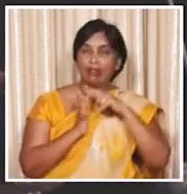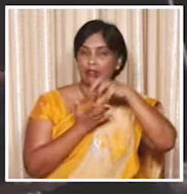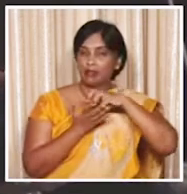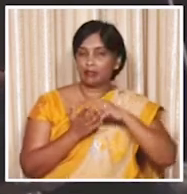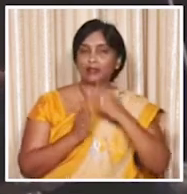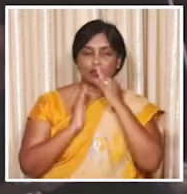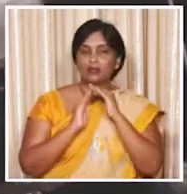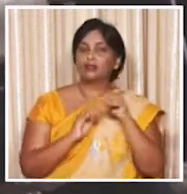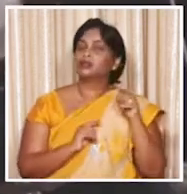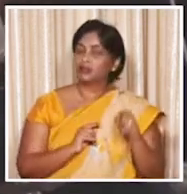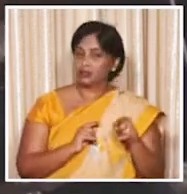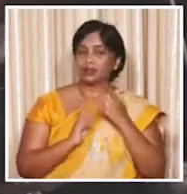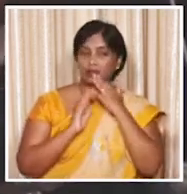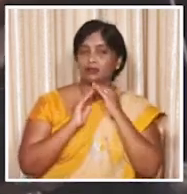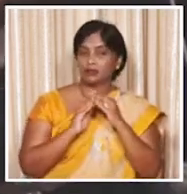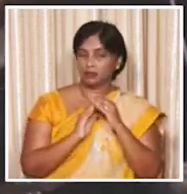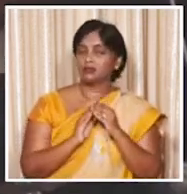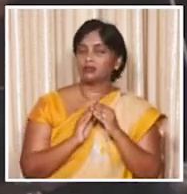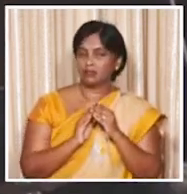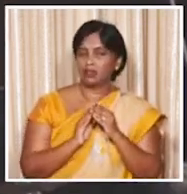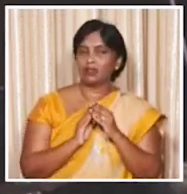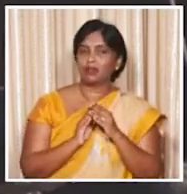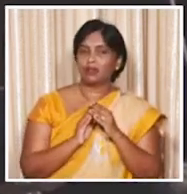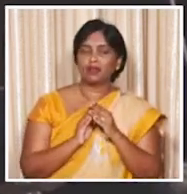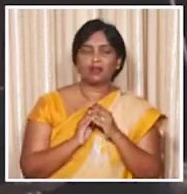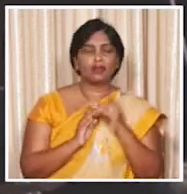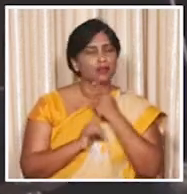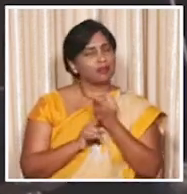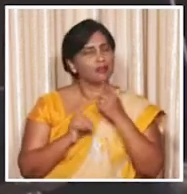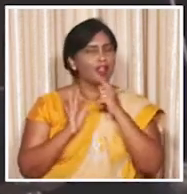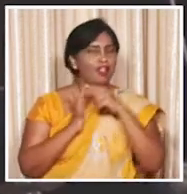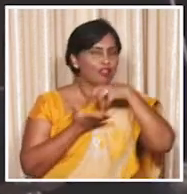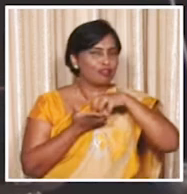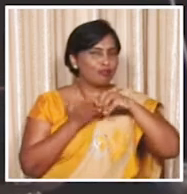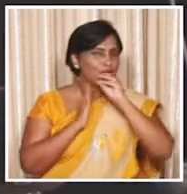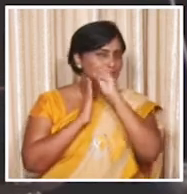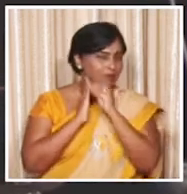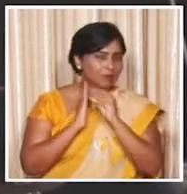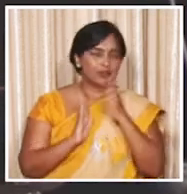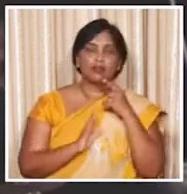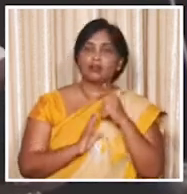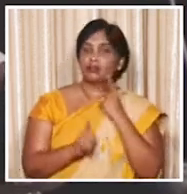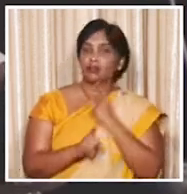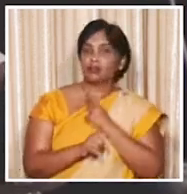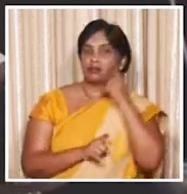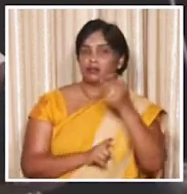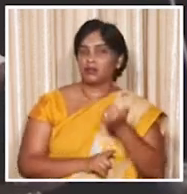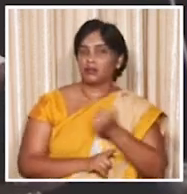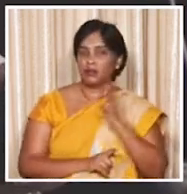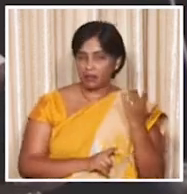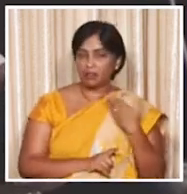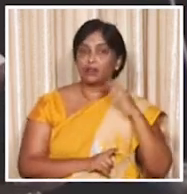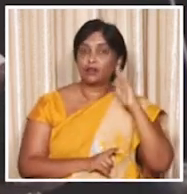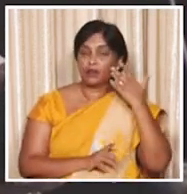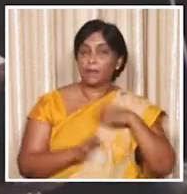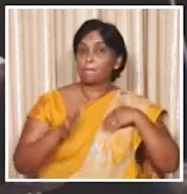அனலதீவு, நைனாதீவு, நெடுந்தீவுக்கு அதிபர்கள் போவது குறைவு. அங்கு பெர்ஃபார்மிங் பிரின்சிபல் அவர்கள் கடமை நிறைவேற்றும் அதிபர்கள்